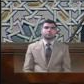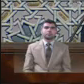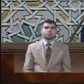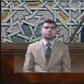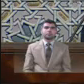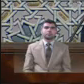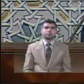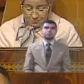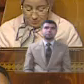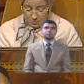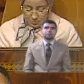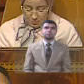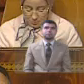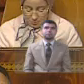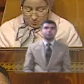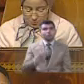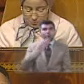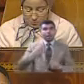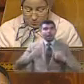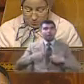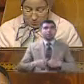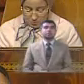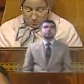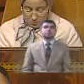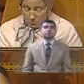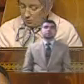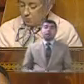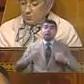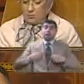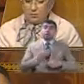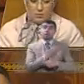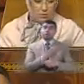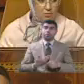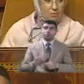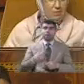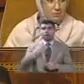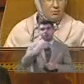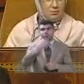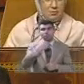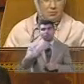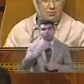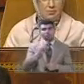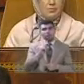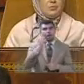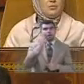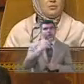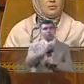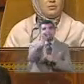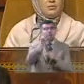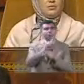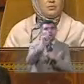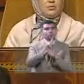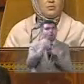تفضل سيدنا. تفضل. شكرا سيد رئيس. سيد رئيس الحكومة، أنا عندي غير أسئلة